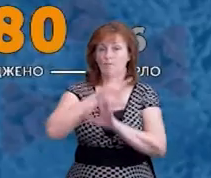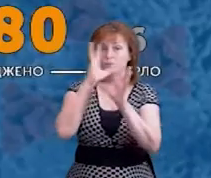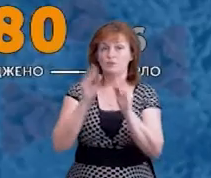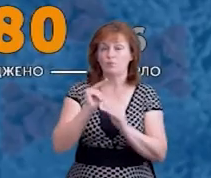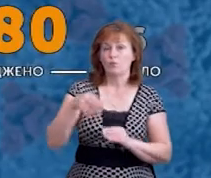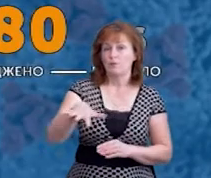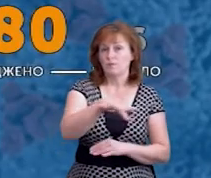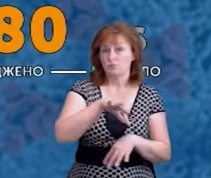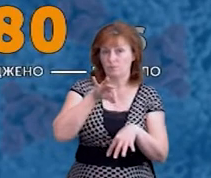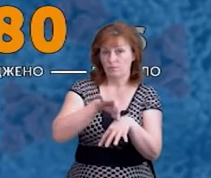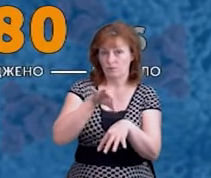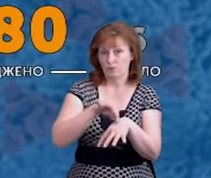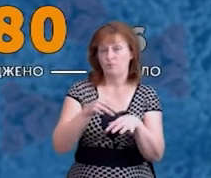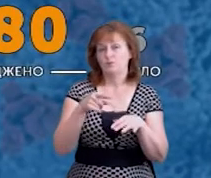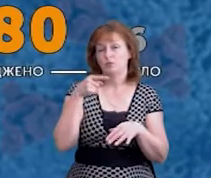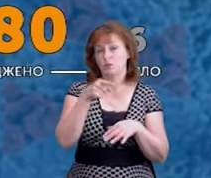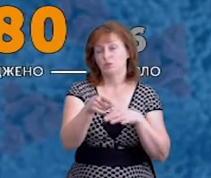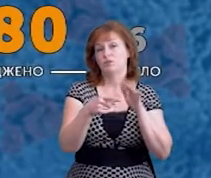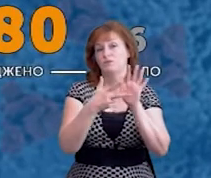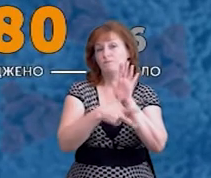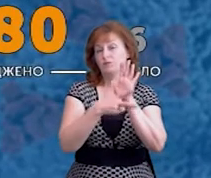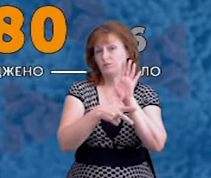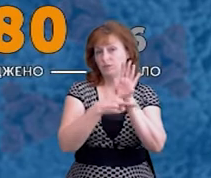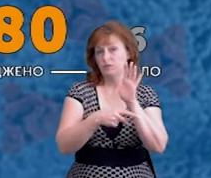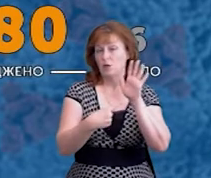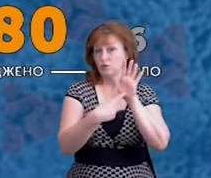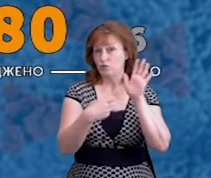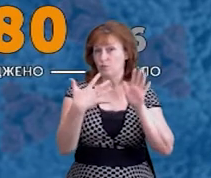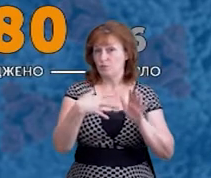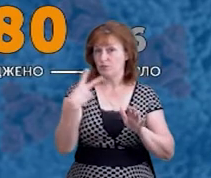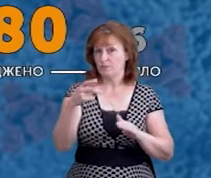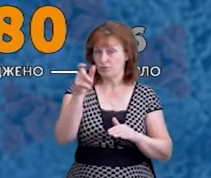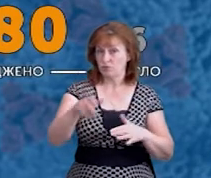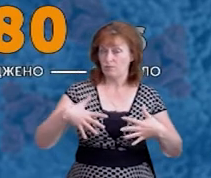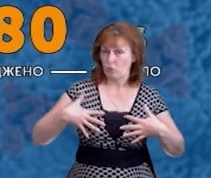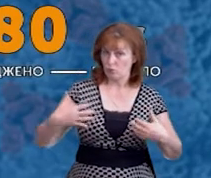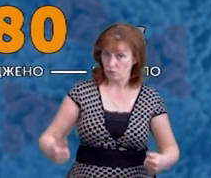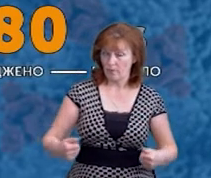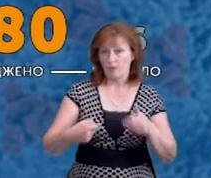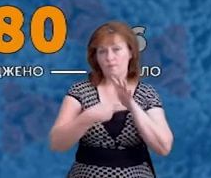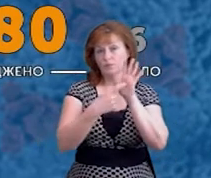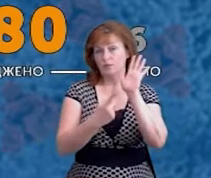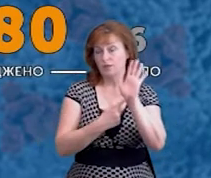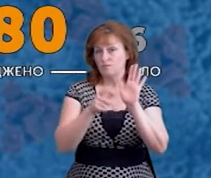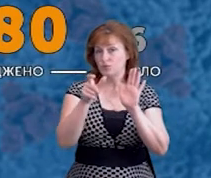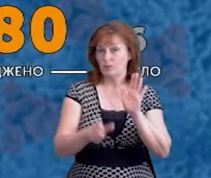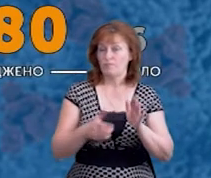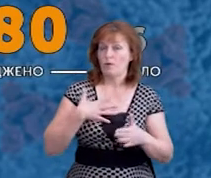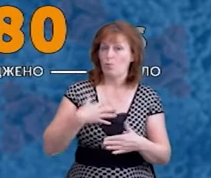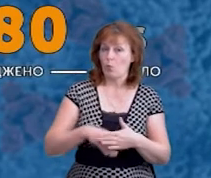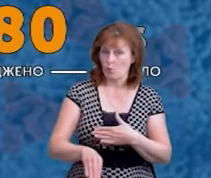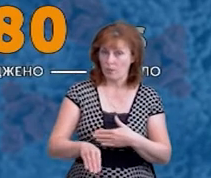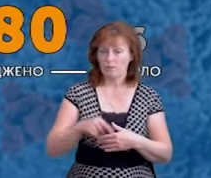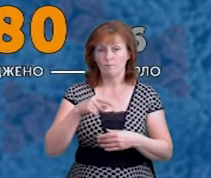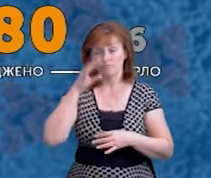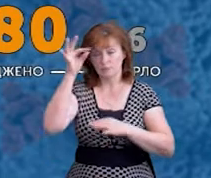Чернігівщині 1080 інфікованих, з них 652 пацієнти одужали, 16 померли. За добу обласний